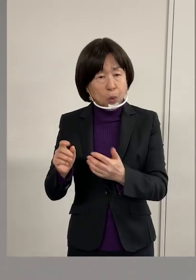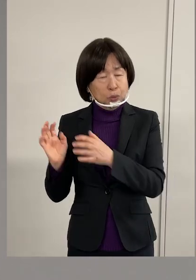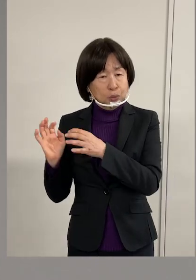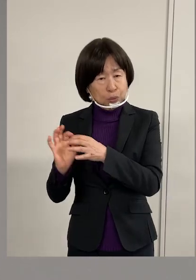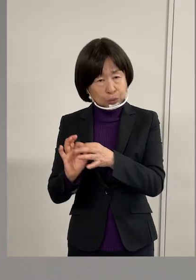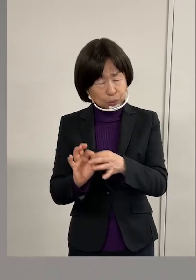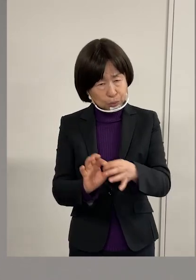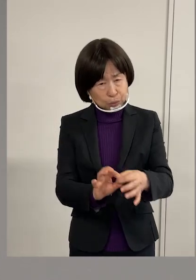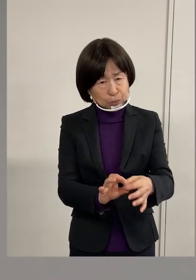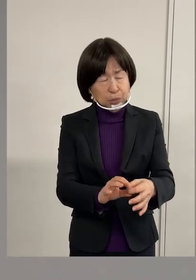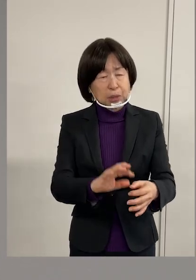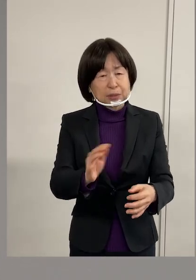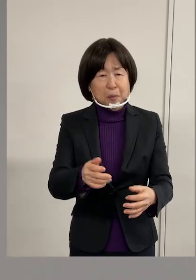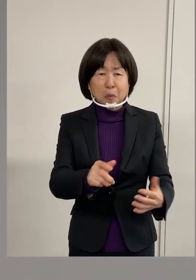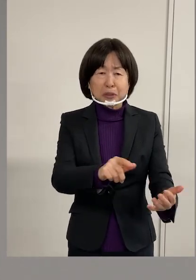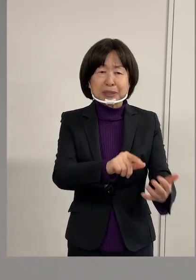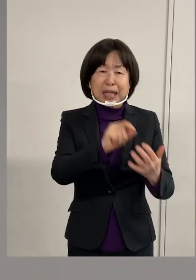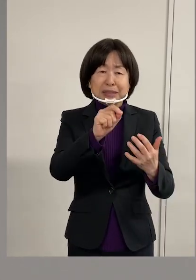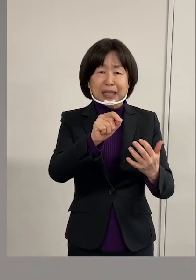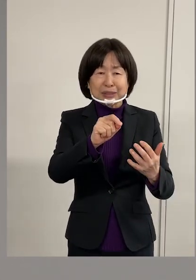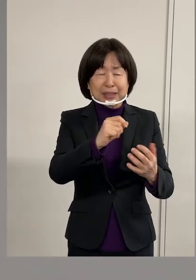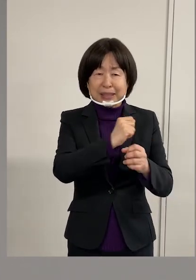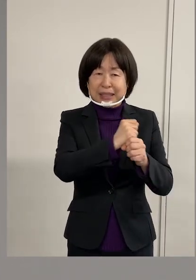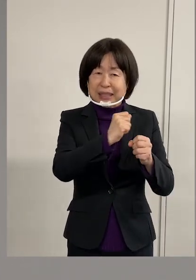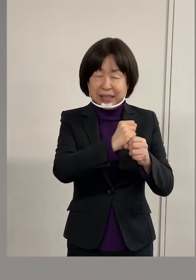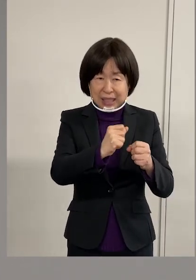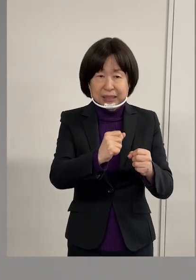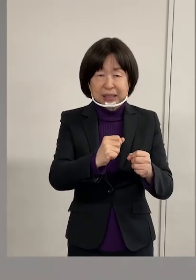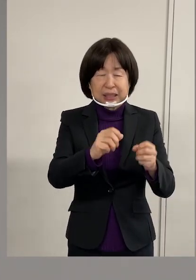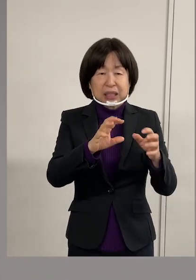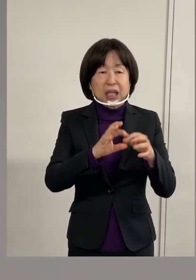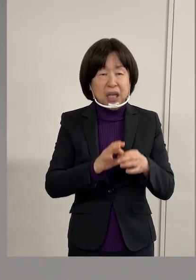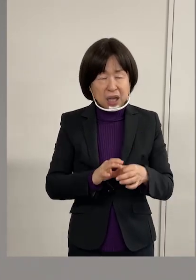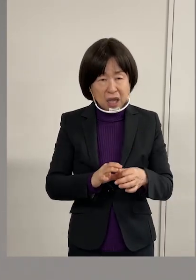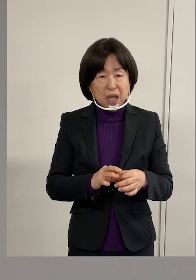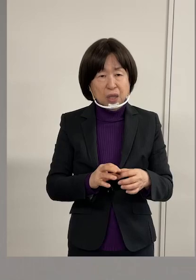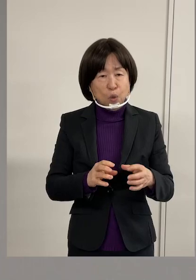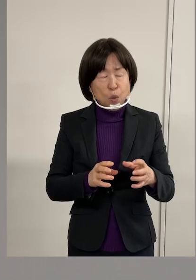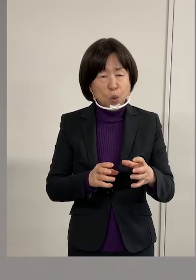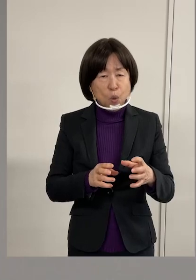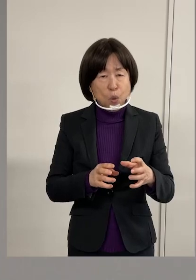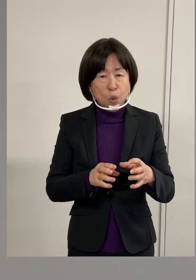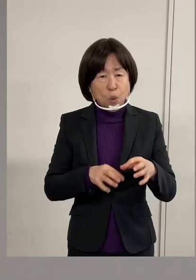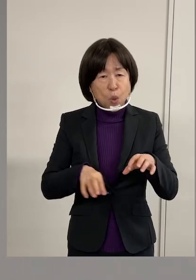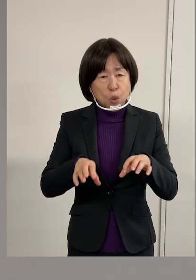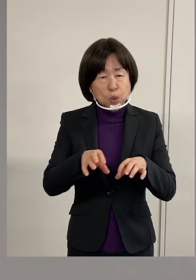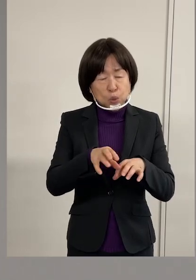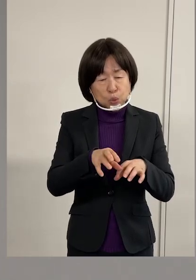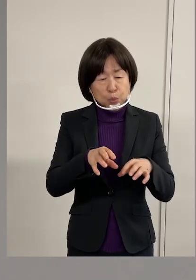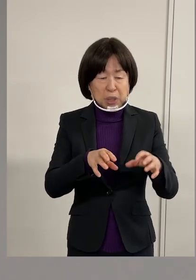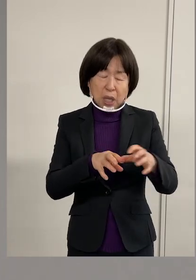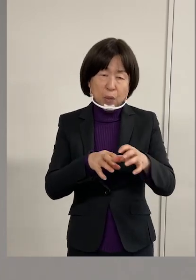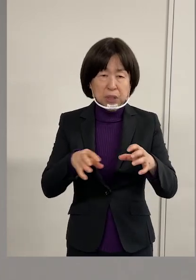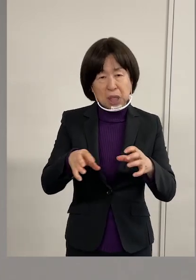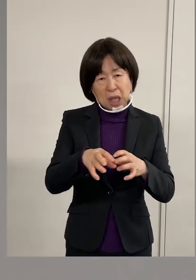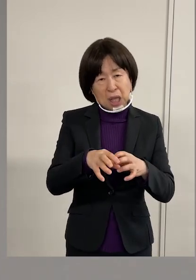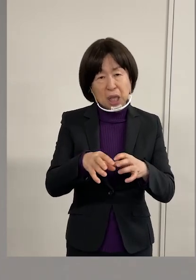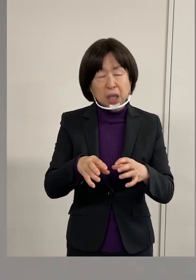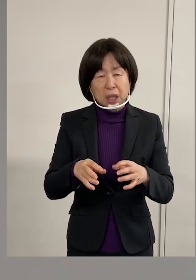採択できていないので、少しいろんな組み合わせを考えていかないのかな、いかないといけないのかなというふうには思